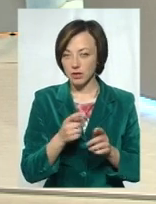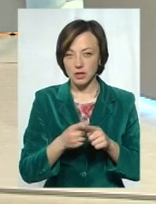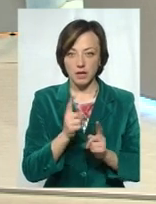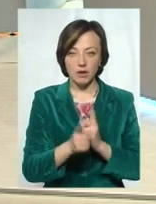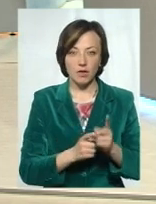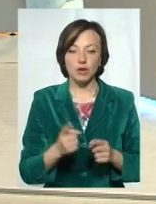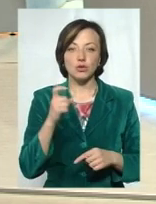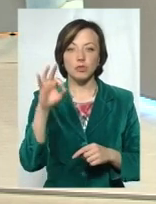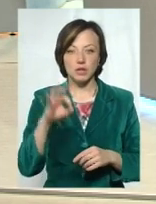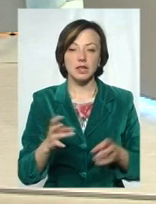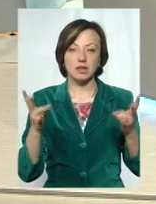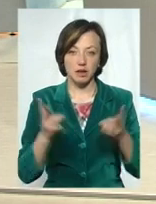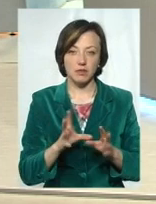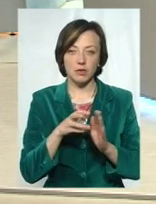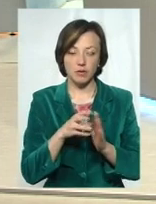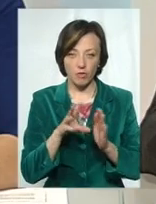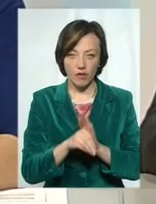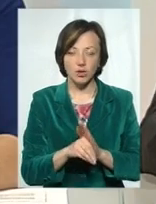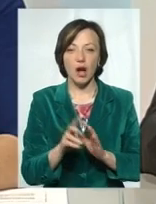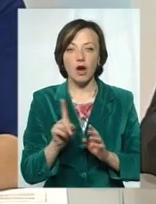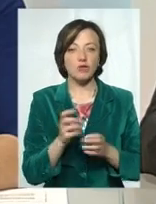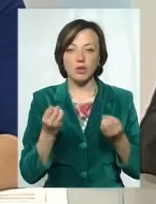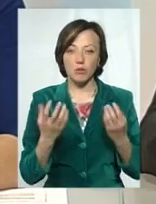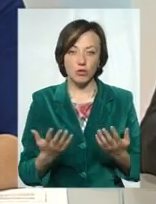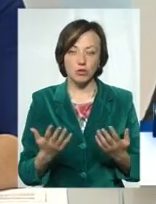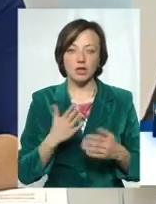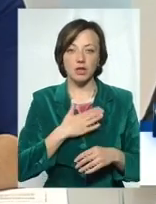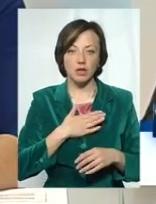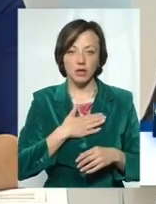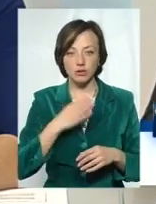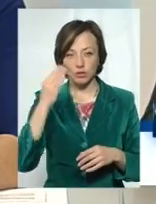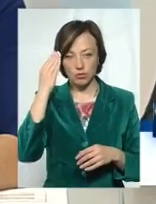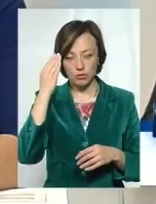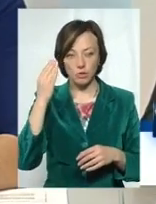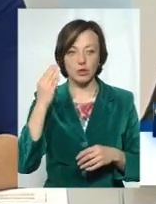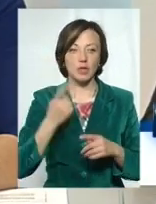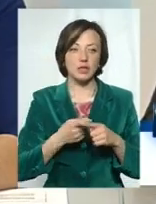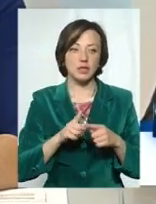однозначно треба впроваджувати, я ж кажу, це так. А то, що не просто, на наше бачення